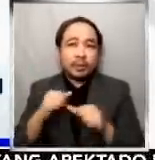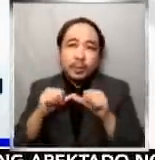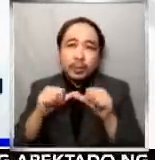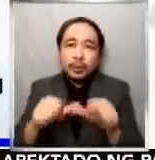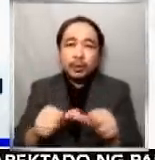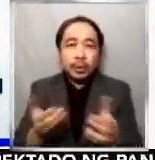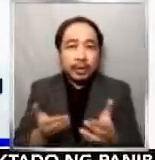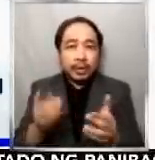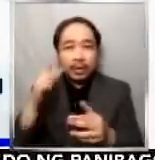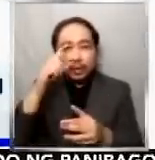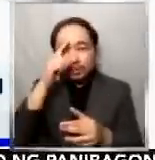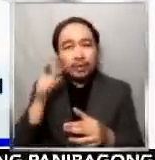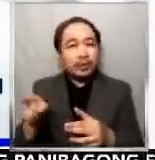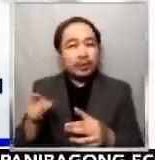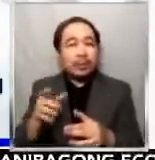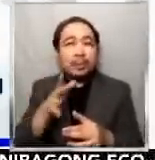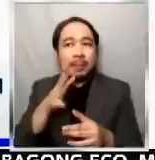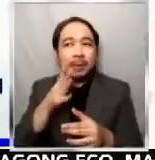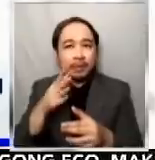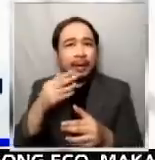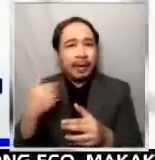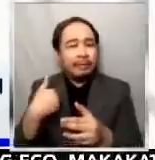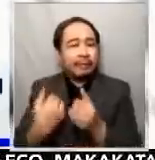na nanay ko, but